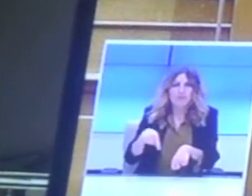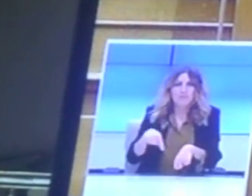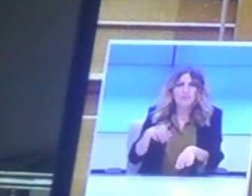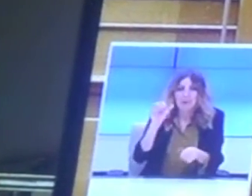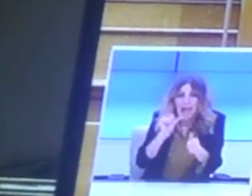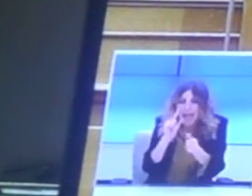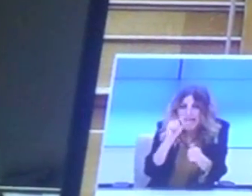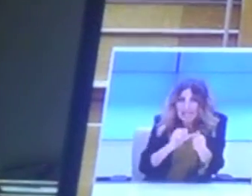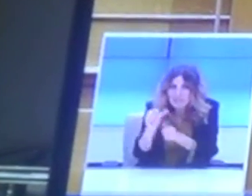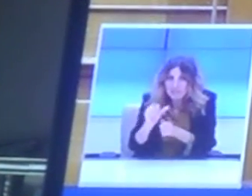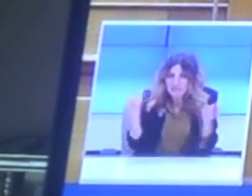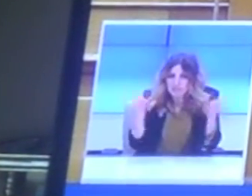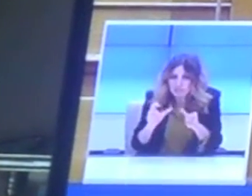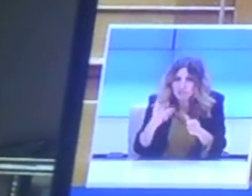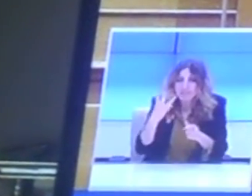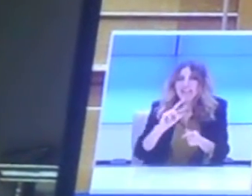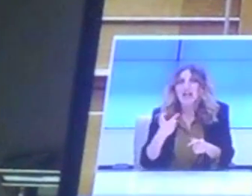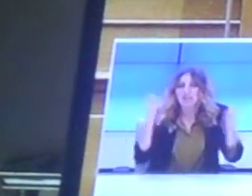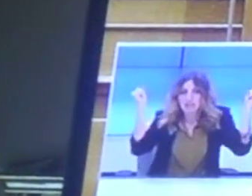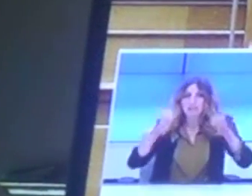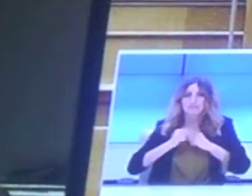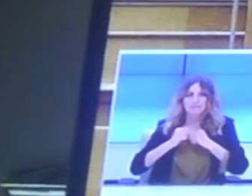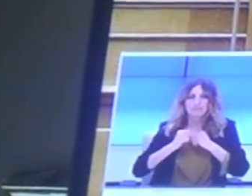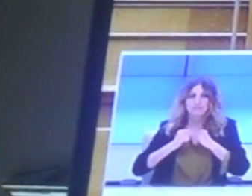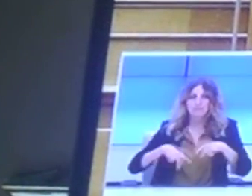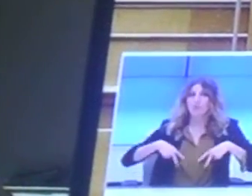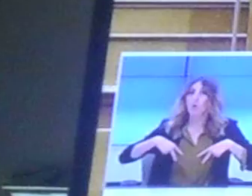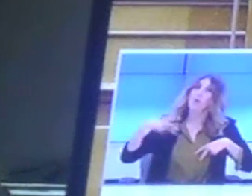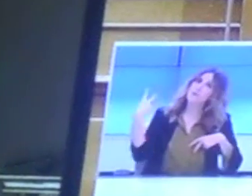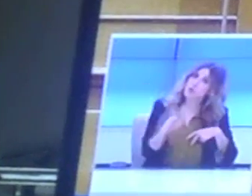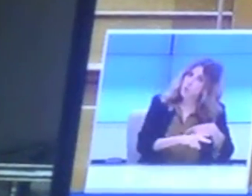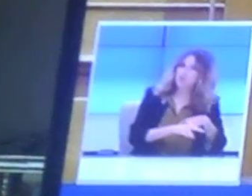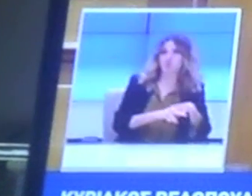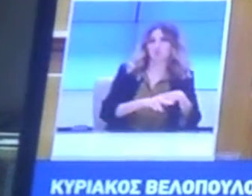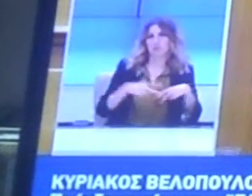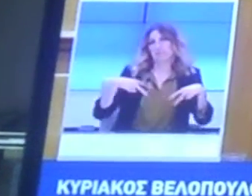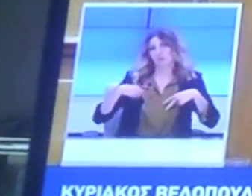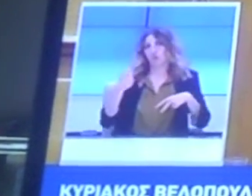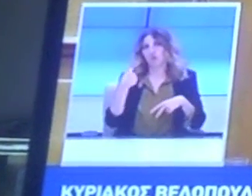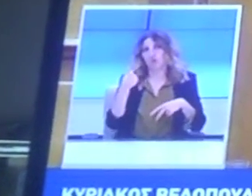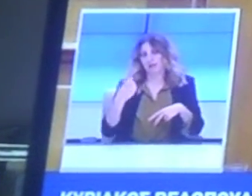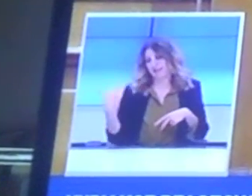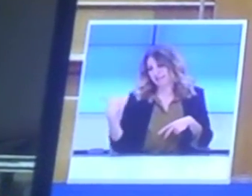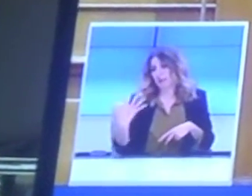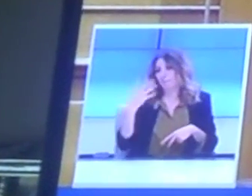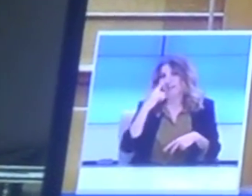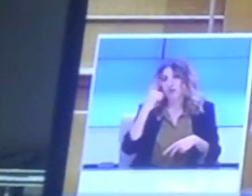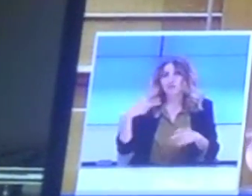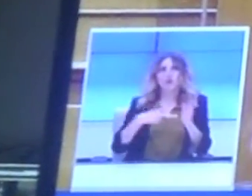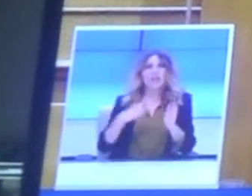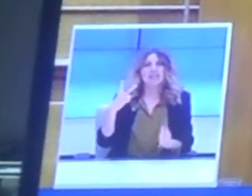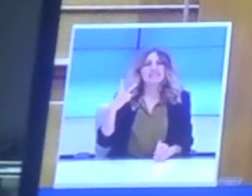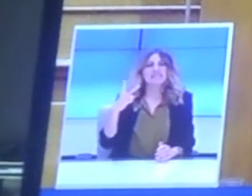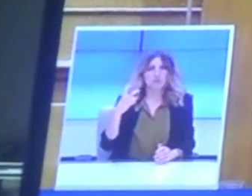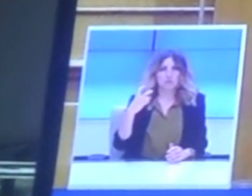λεπτά. Σας διαβάζω τη δήλωση του Υπουργού του, του κ. Σταϊκούρα, στις 5 Νοεμβρίου του 2020, πριν